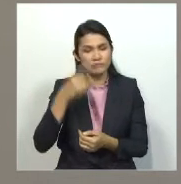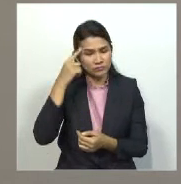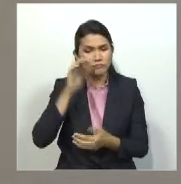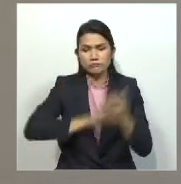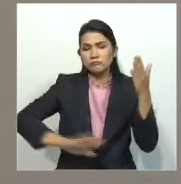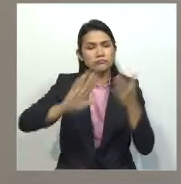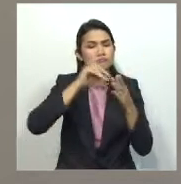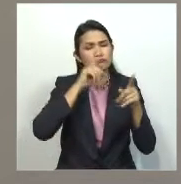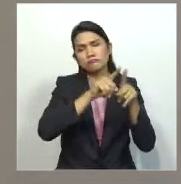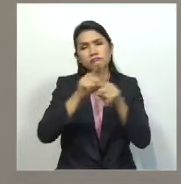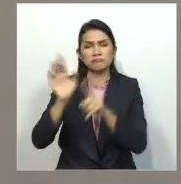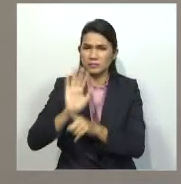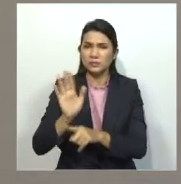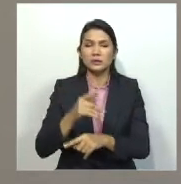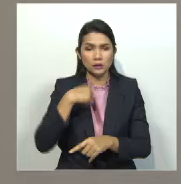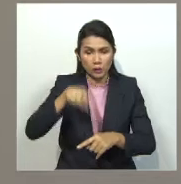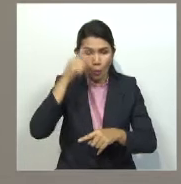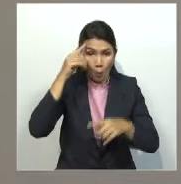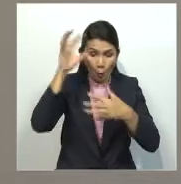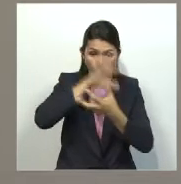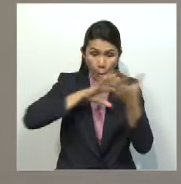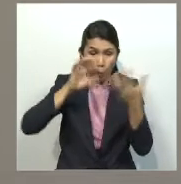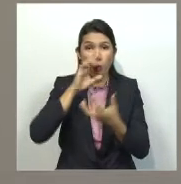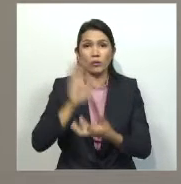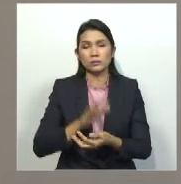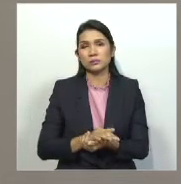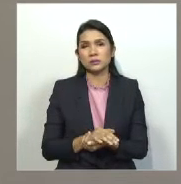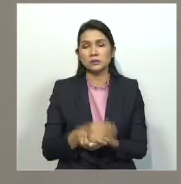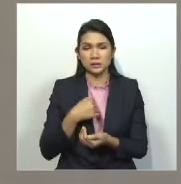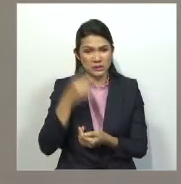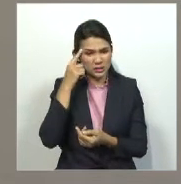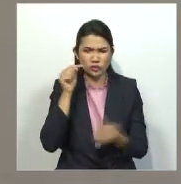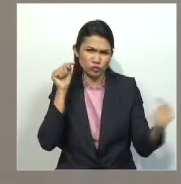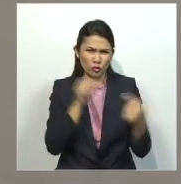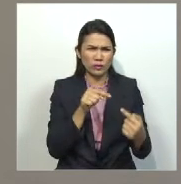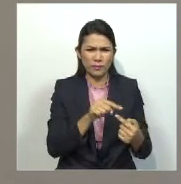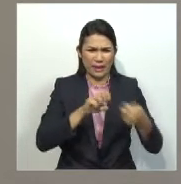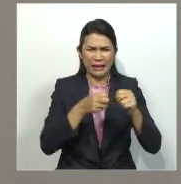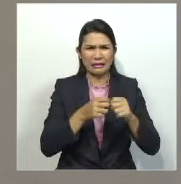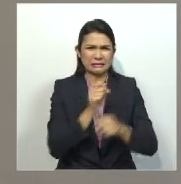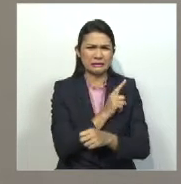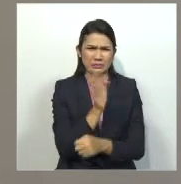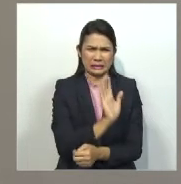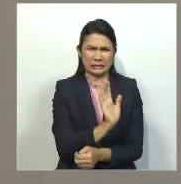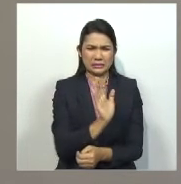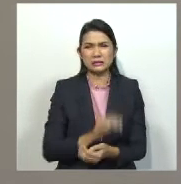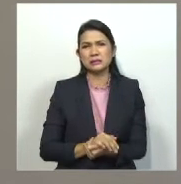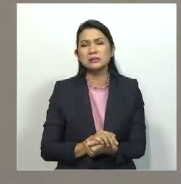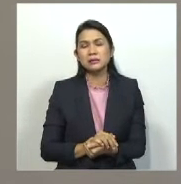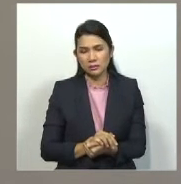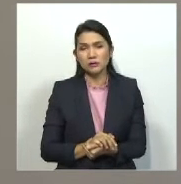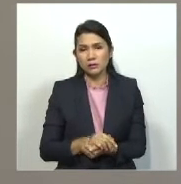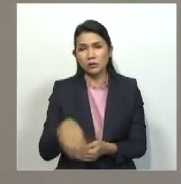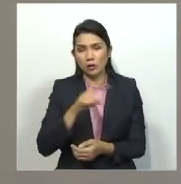ๆประเทศนะเพราะนั้นเราก็อย่าหลายอย่างไปพันกันคราวนี้ก็น่าจะยังไม่ใช่ถึงตรงนั้นนะครับเพราะนั้นเราก็จะต้องไม่ไ